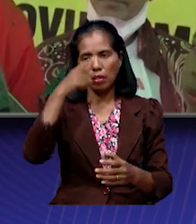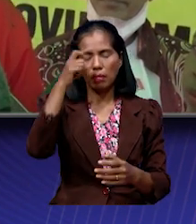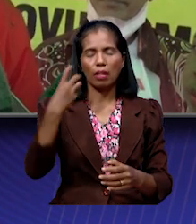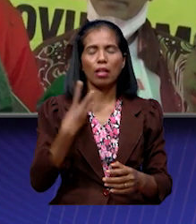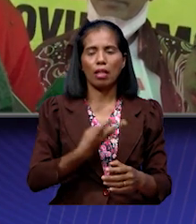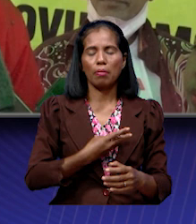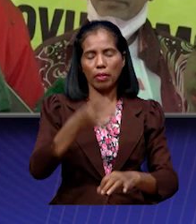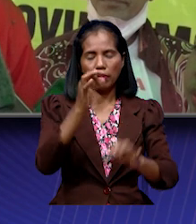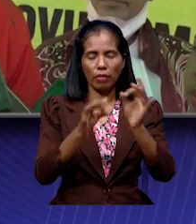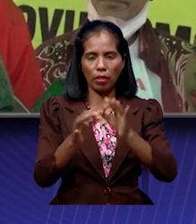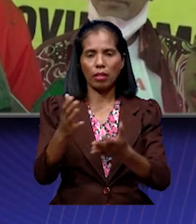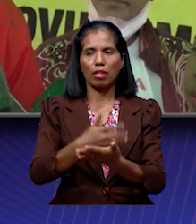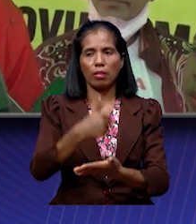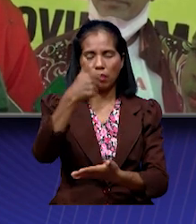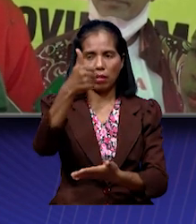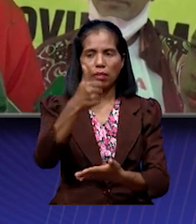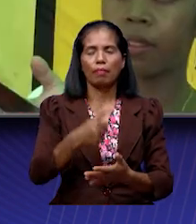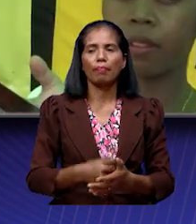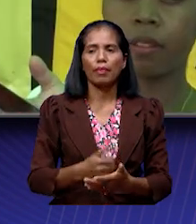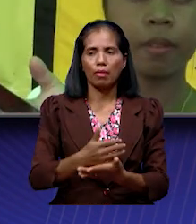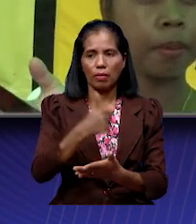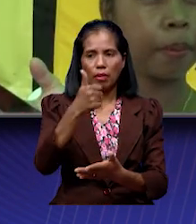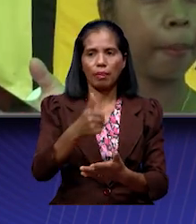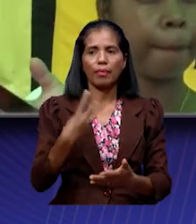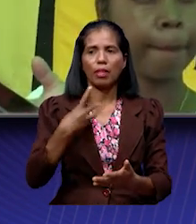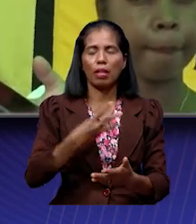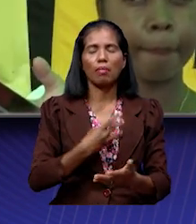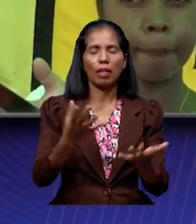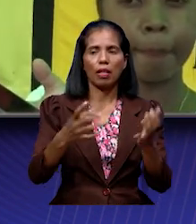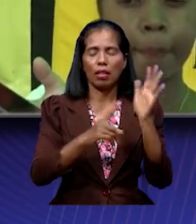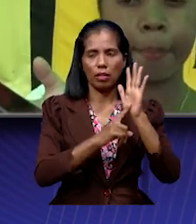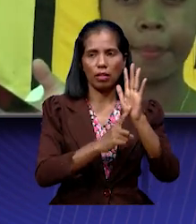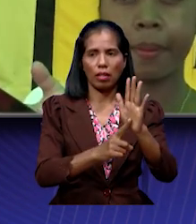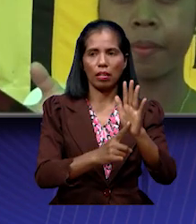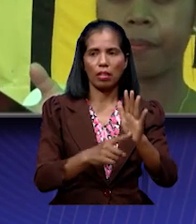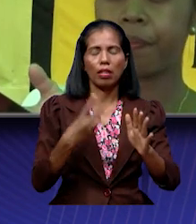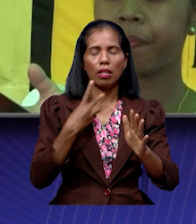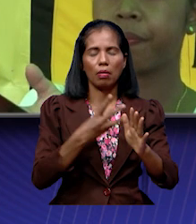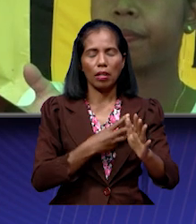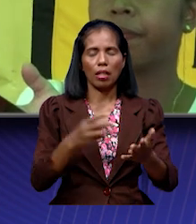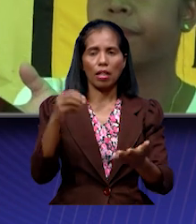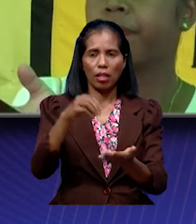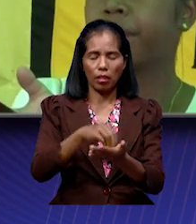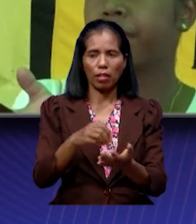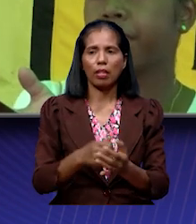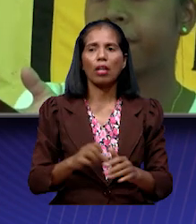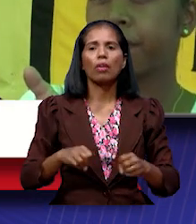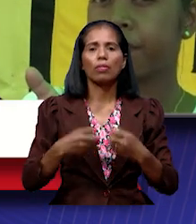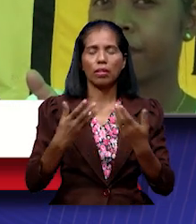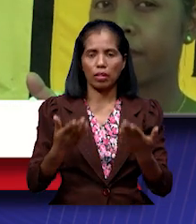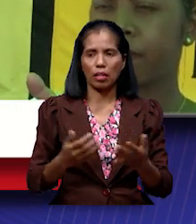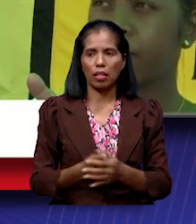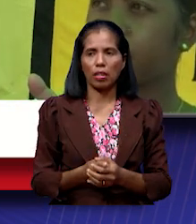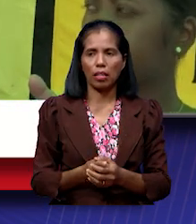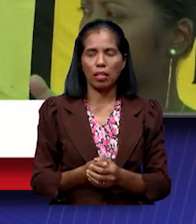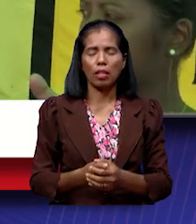kata mana. Imanang ne manang dulu. Ami hakar katur. Ami hakar reforsa. Oinsa